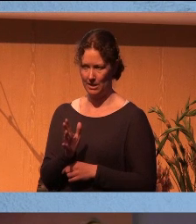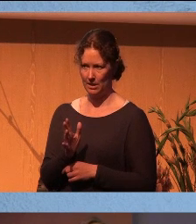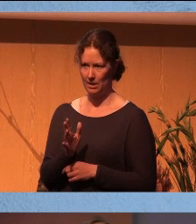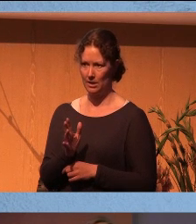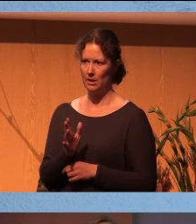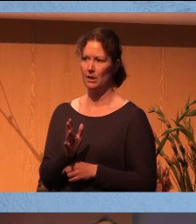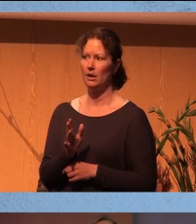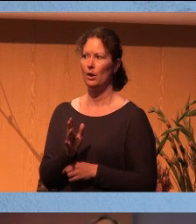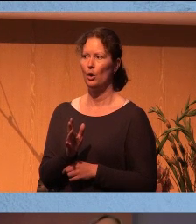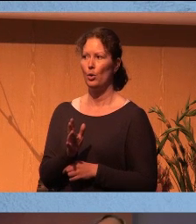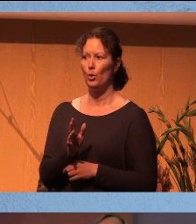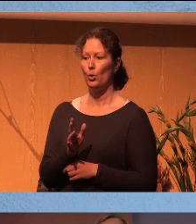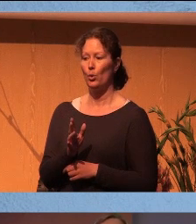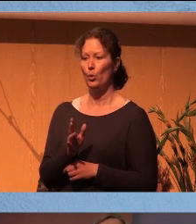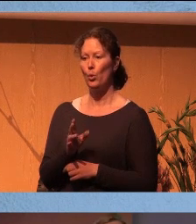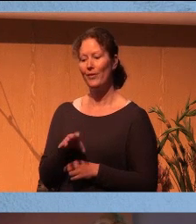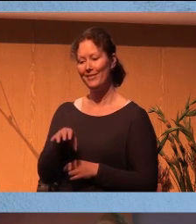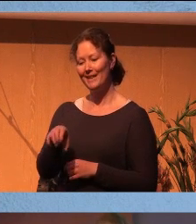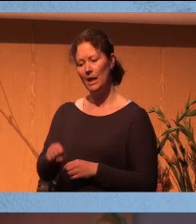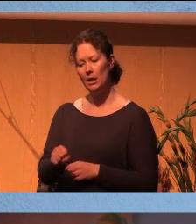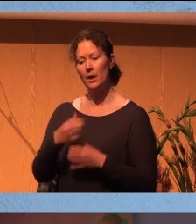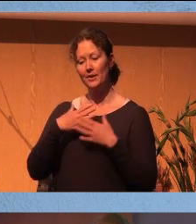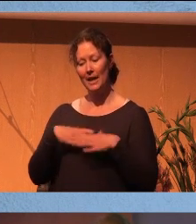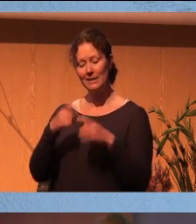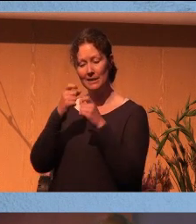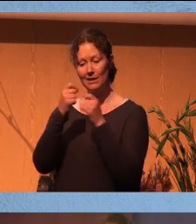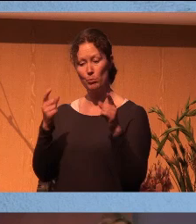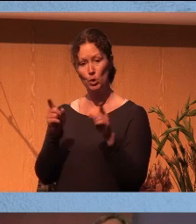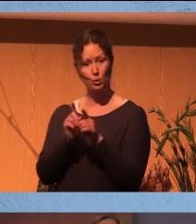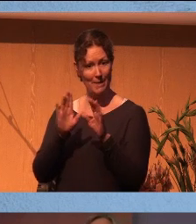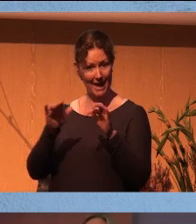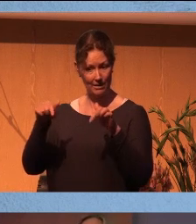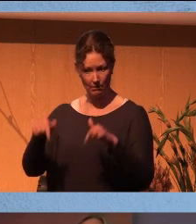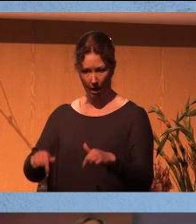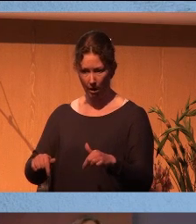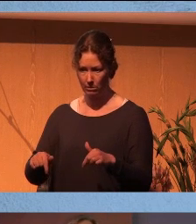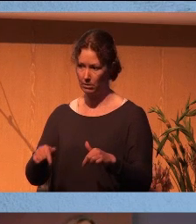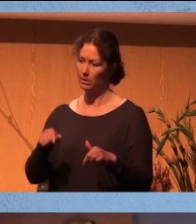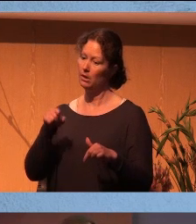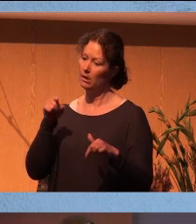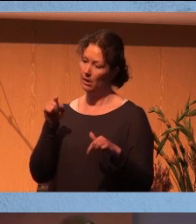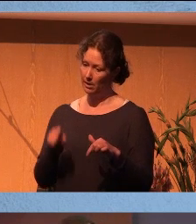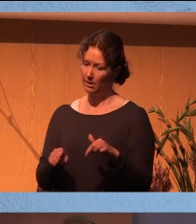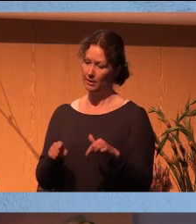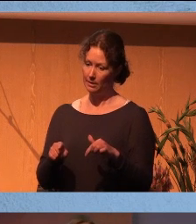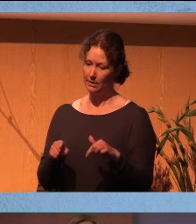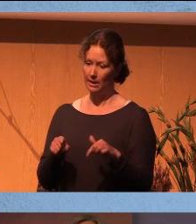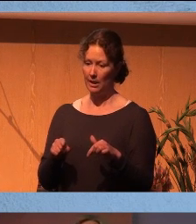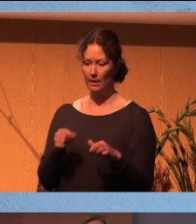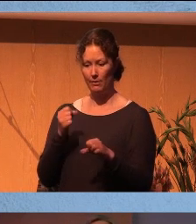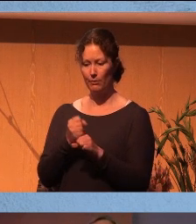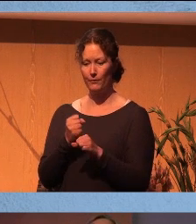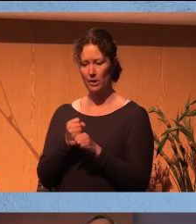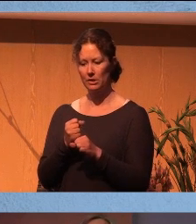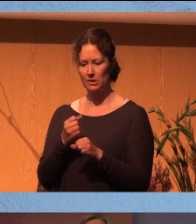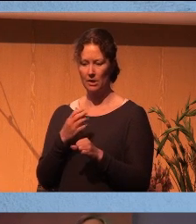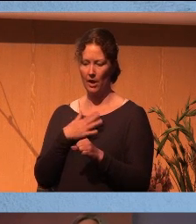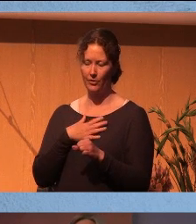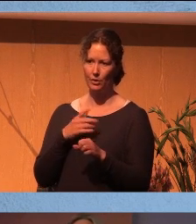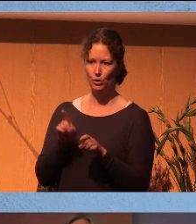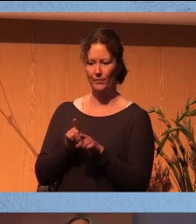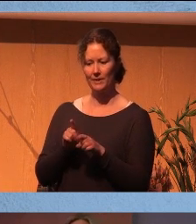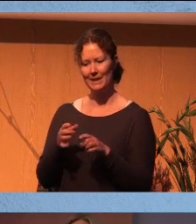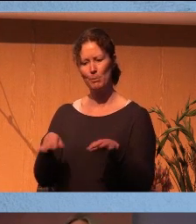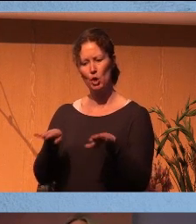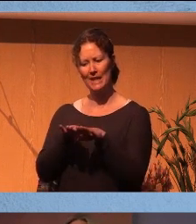Og tilgangen til helseinformasjon slik vi har den i dag, det har jo blitt faktisk kalt en slags demokratisering av